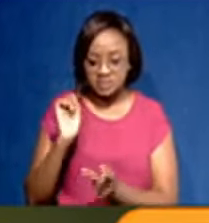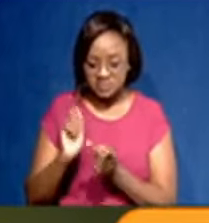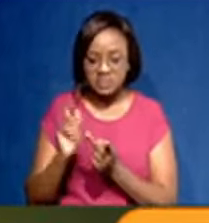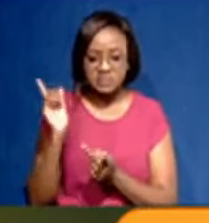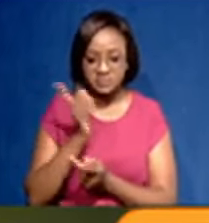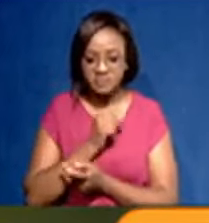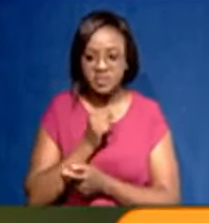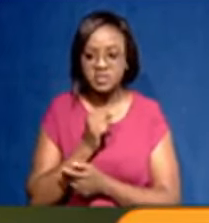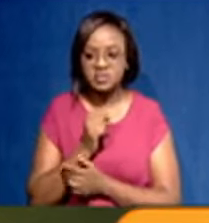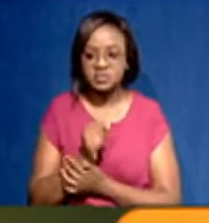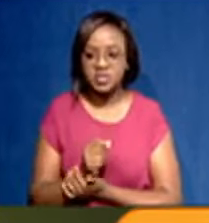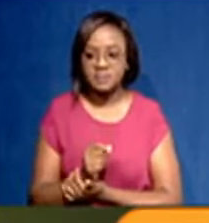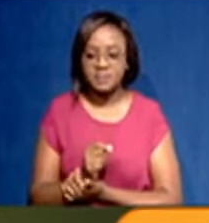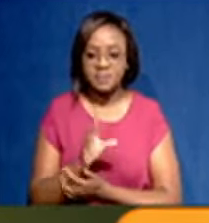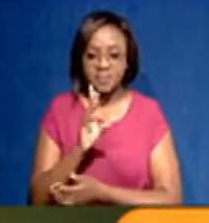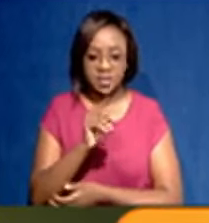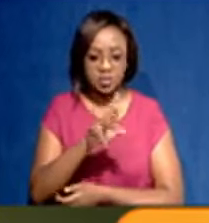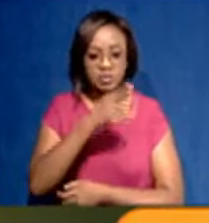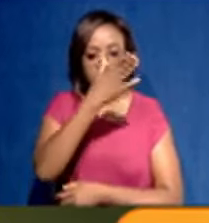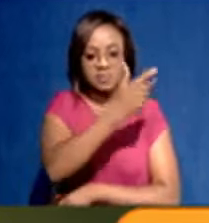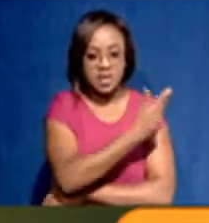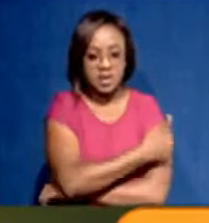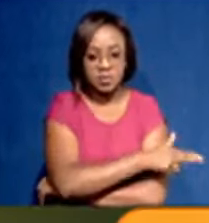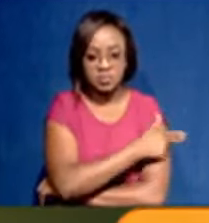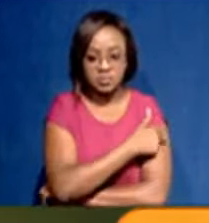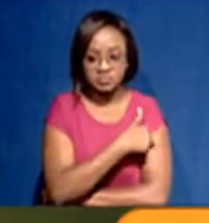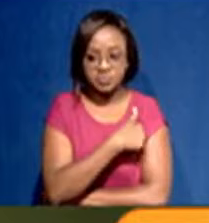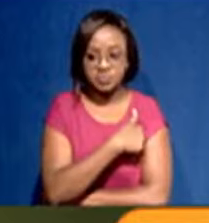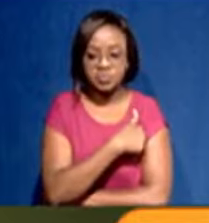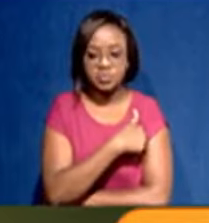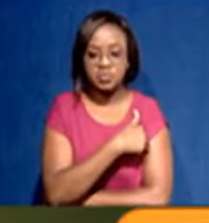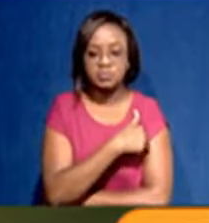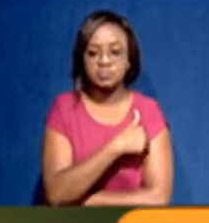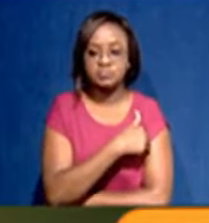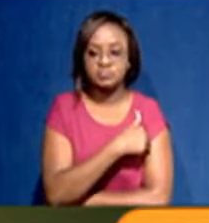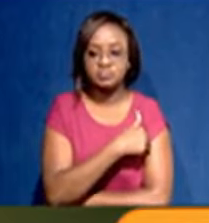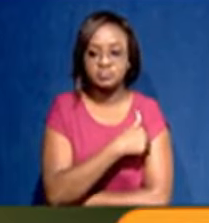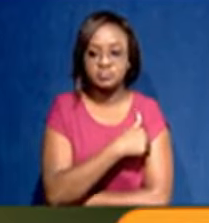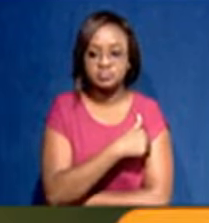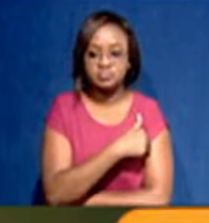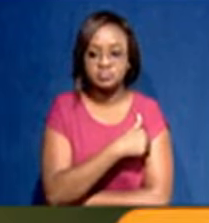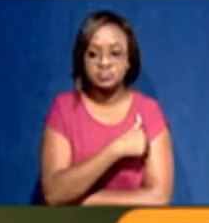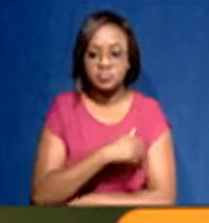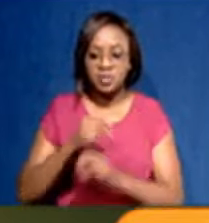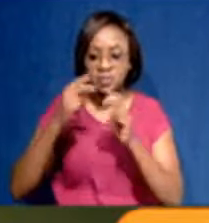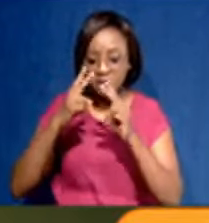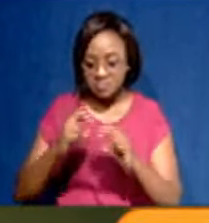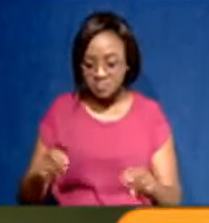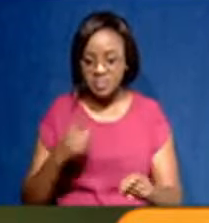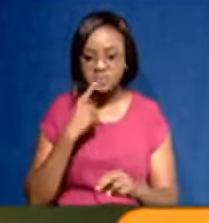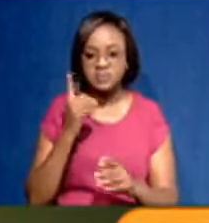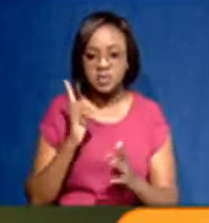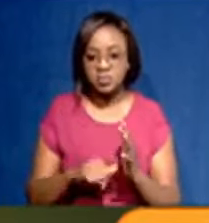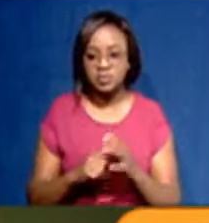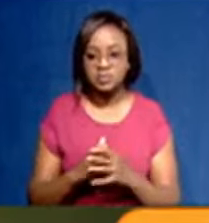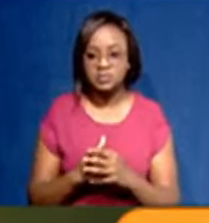na daktari huko Keumbu. Wakaangalia kwa sema ya